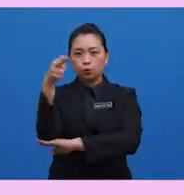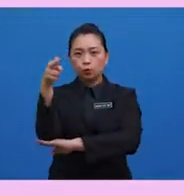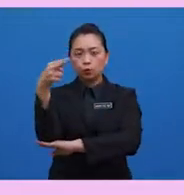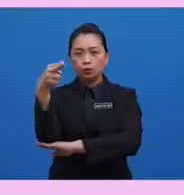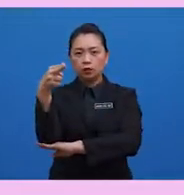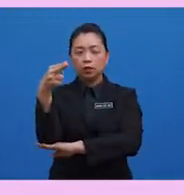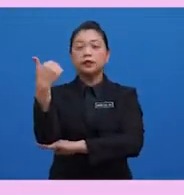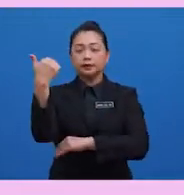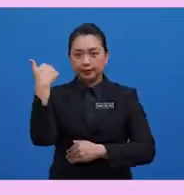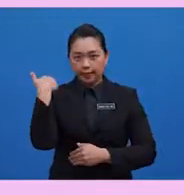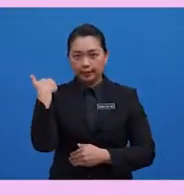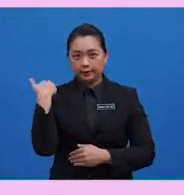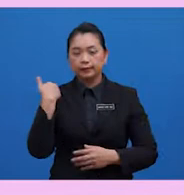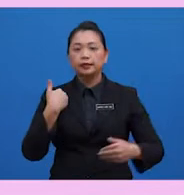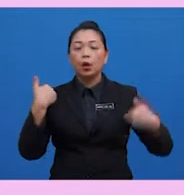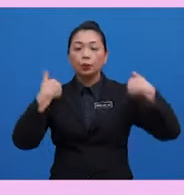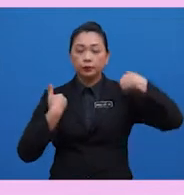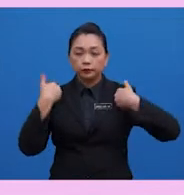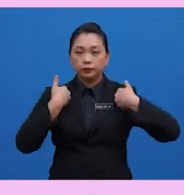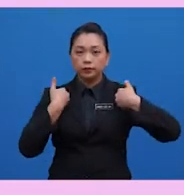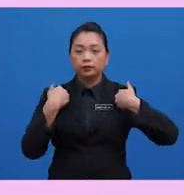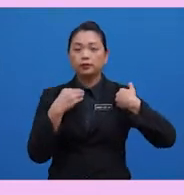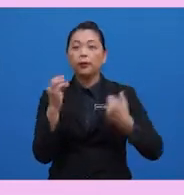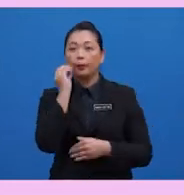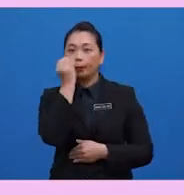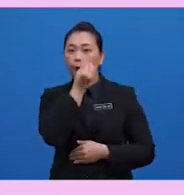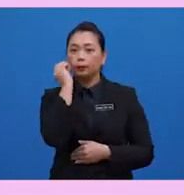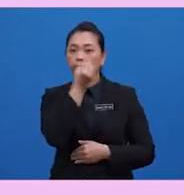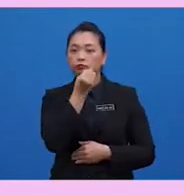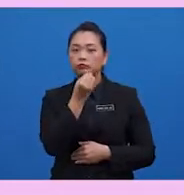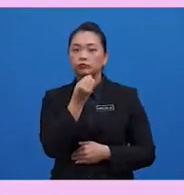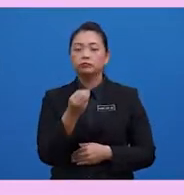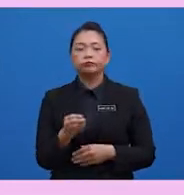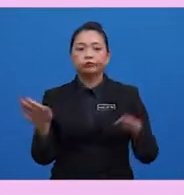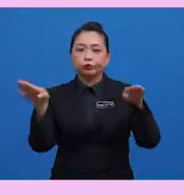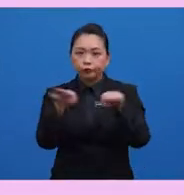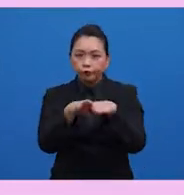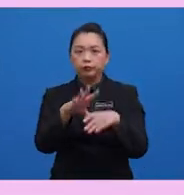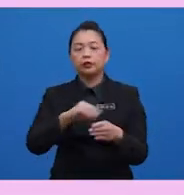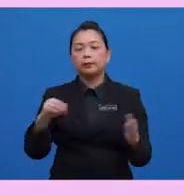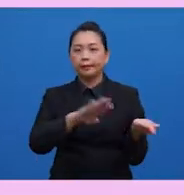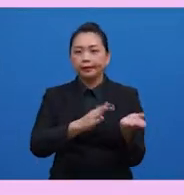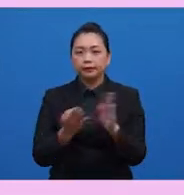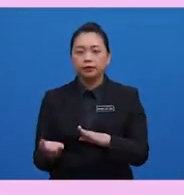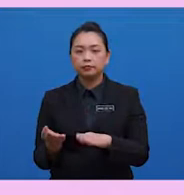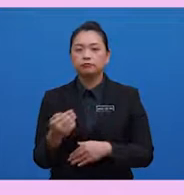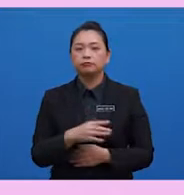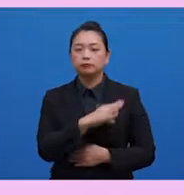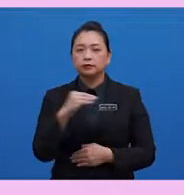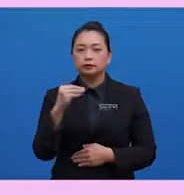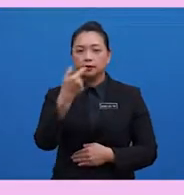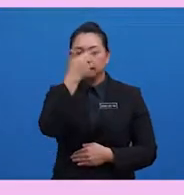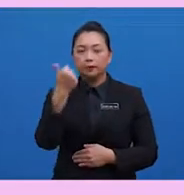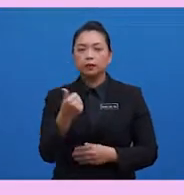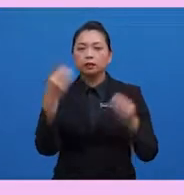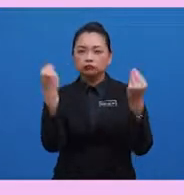dihuni dengan pelbagai spesies flora dan fauna tertimbus dan mati, seterusnya mengakibatkan